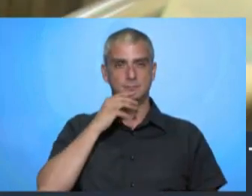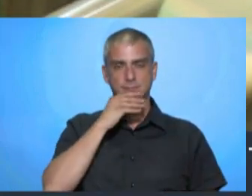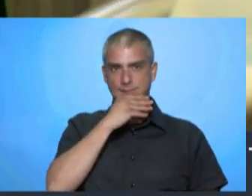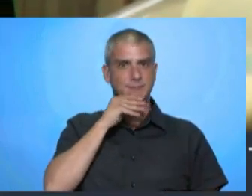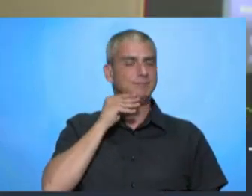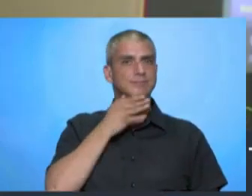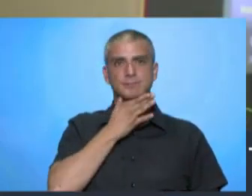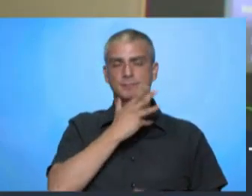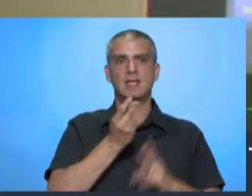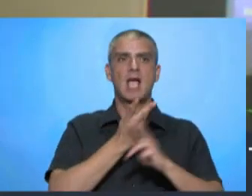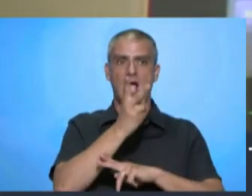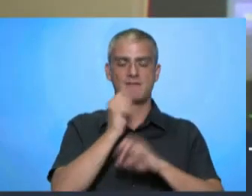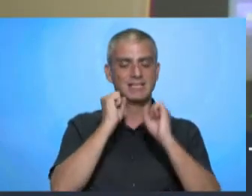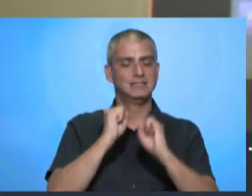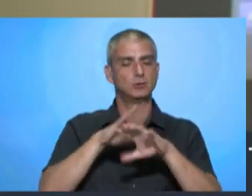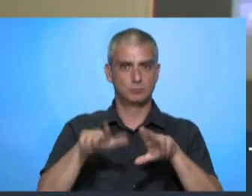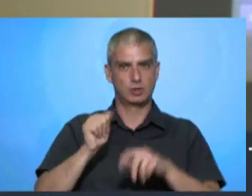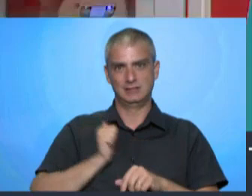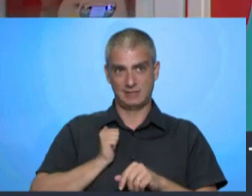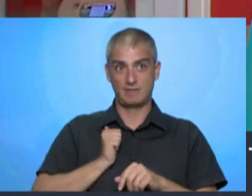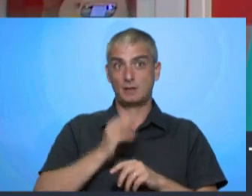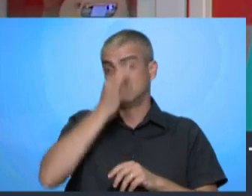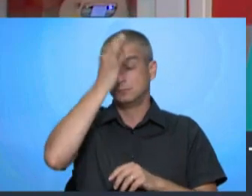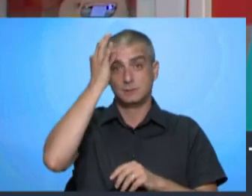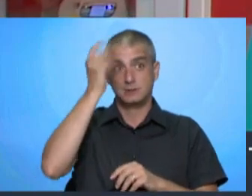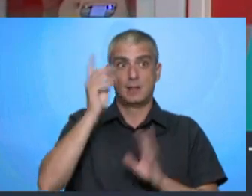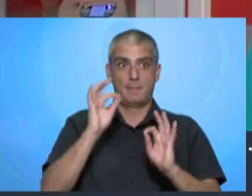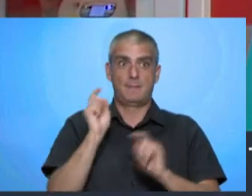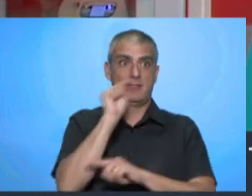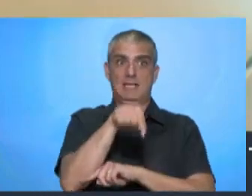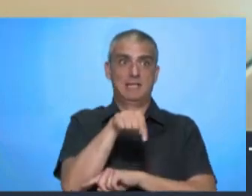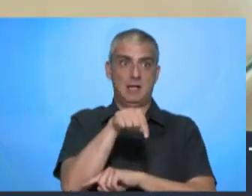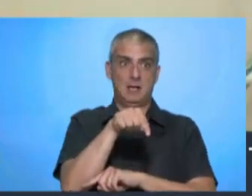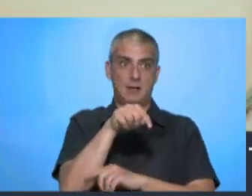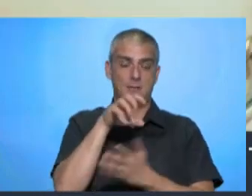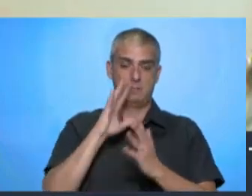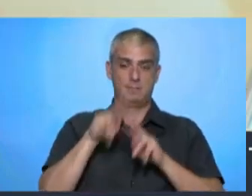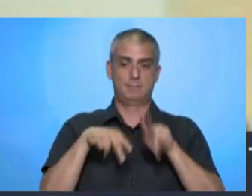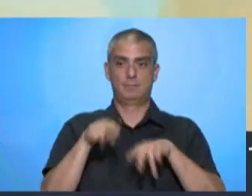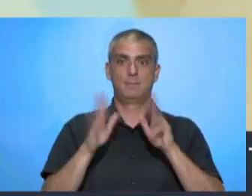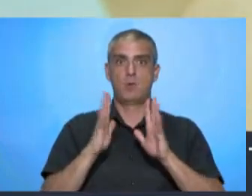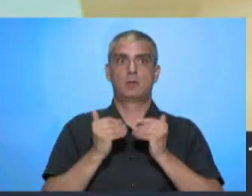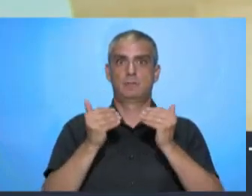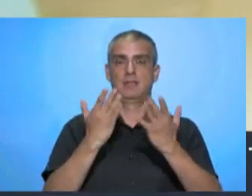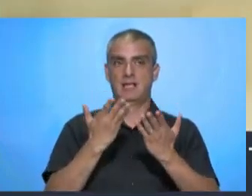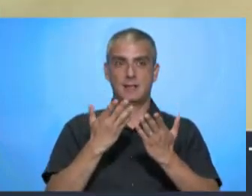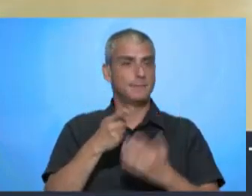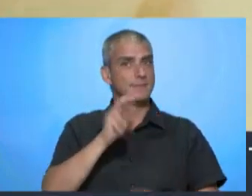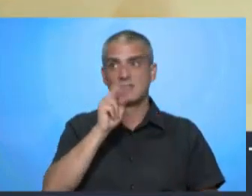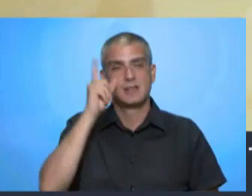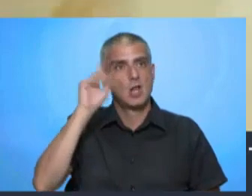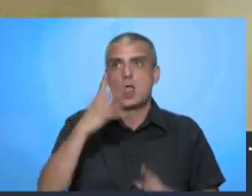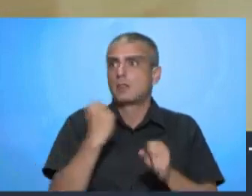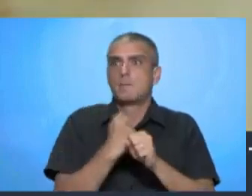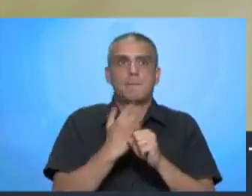עברה ייצוב ראשוני בשטח על ידי הצבא. המזל הגדול זה שהיא באמת הגיעה למרכז מתקדם. נדין לא ידעה מה